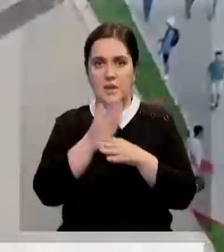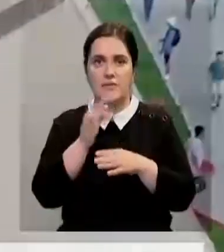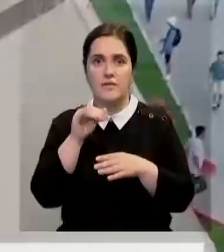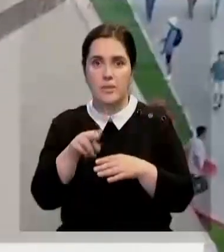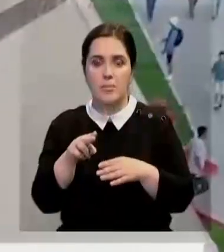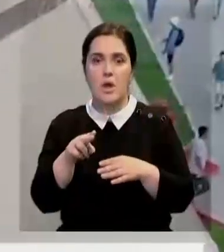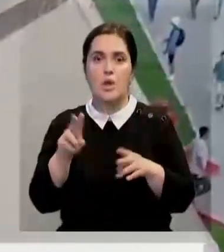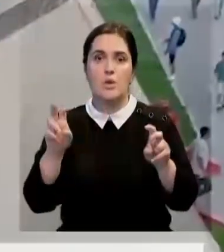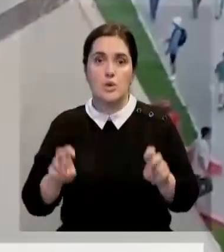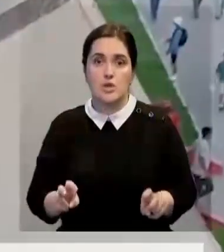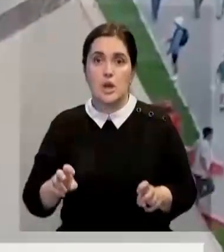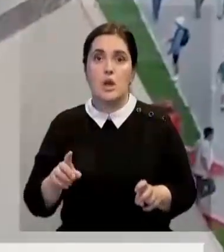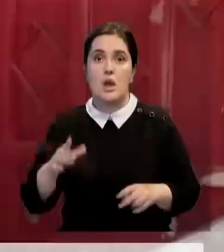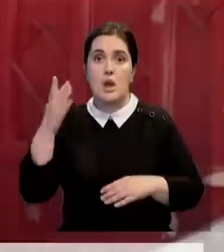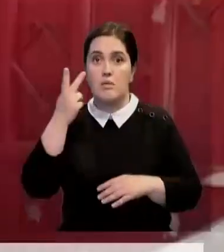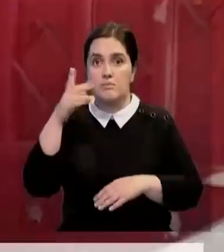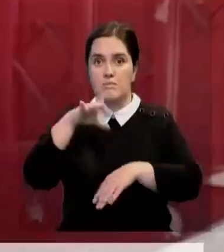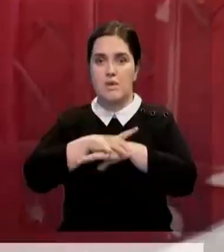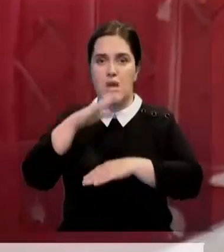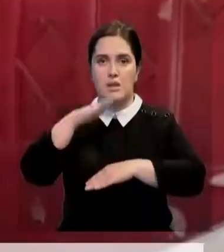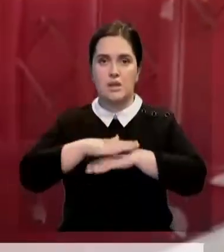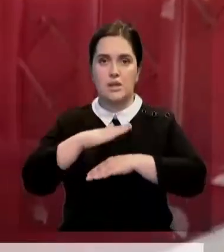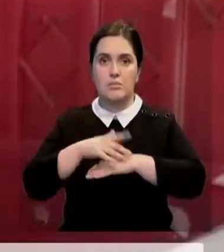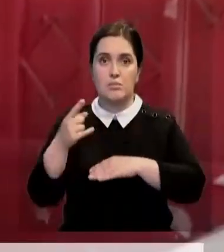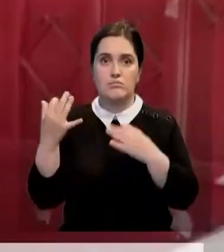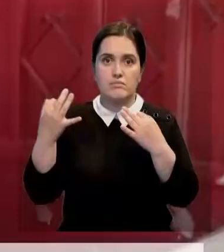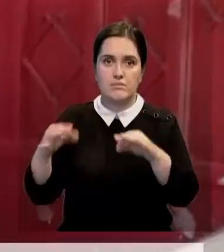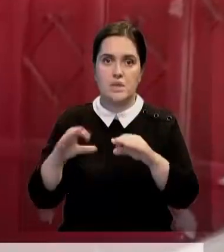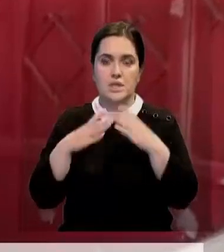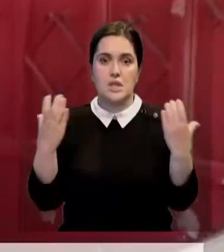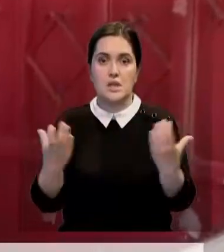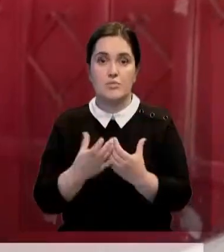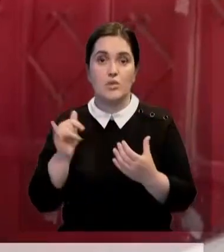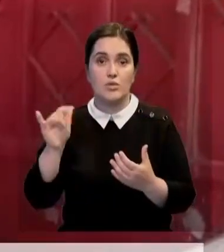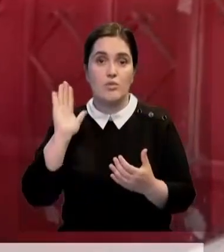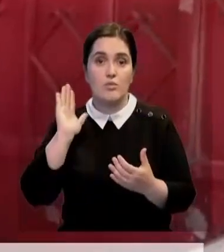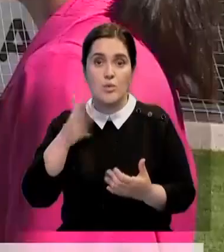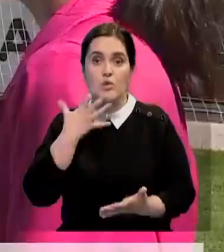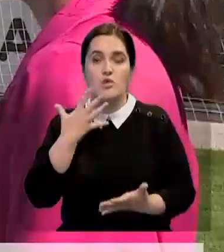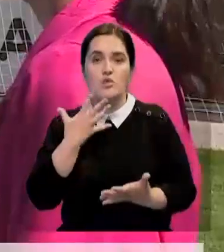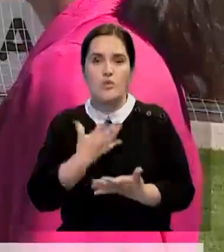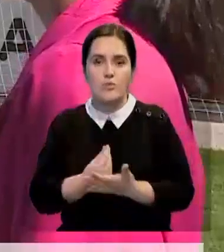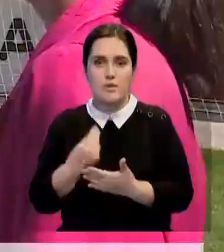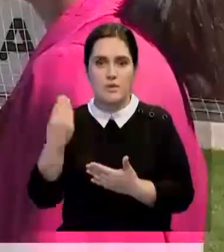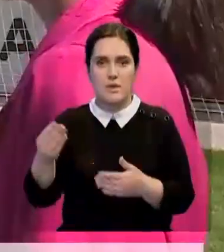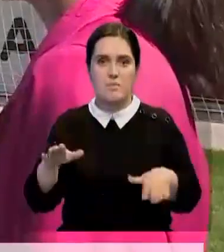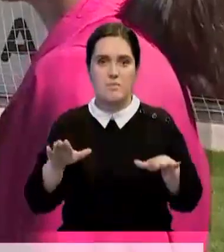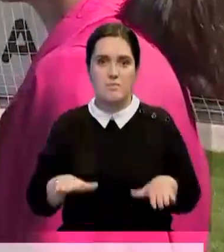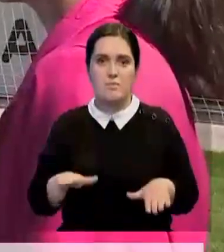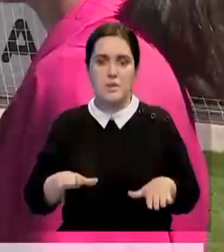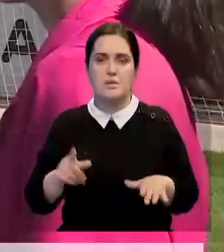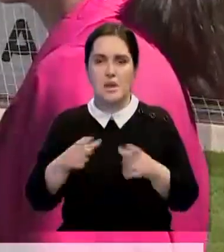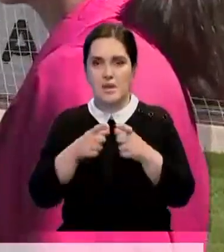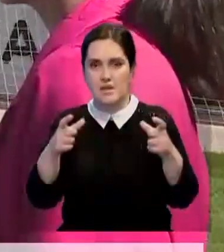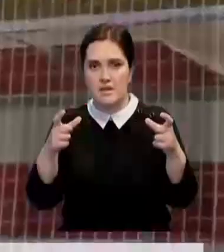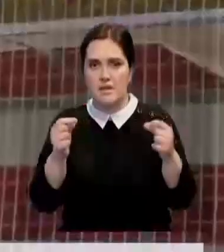у VIP-ложи. В это время его заметил Аким. Юношу впустили на стадион, а теперь у него будет и собственное именное